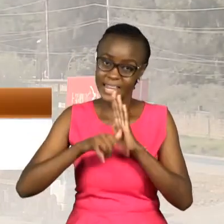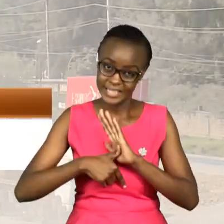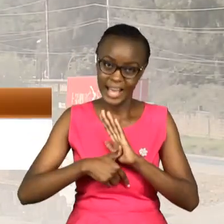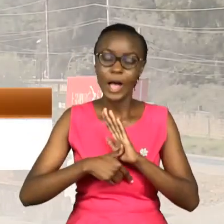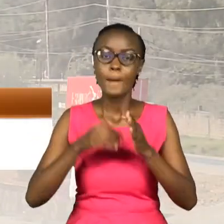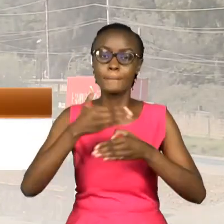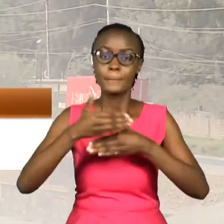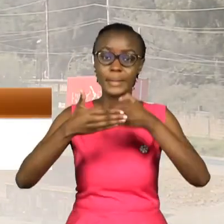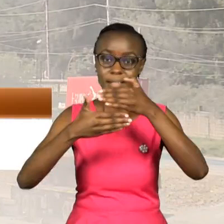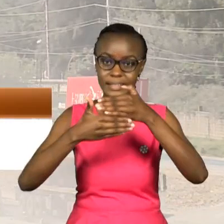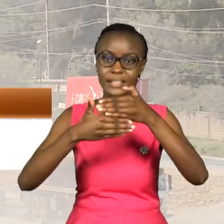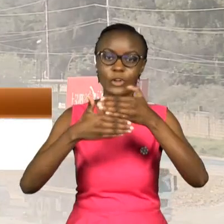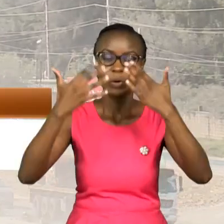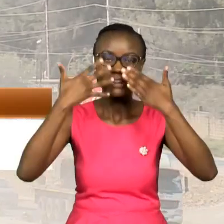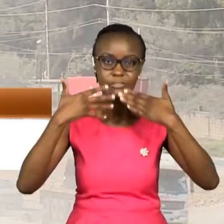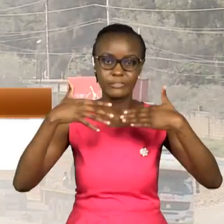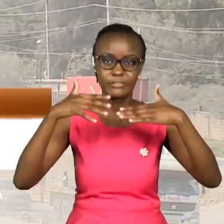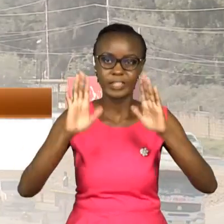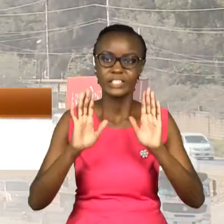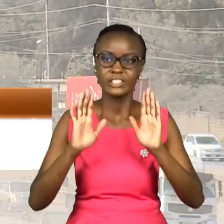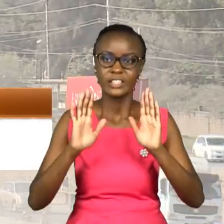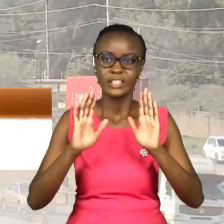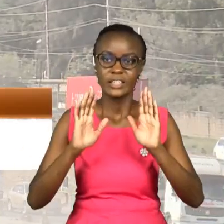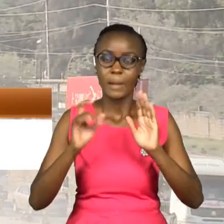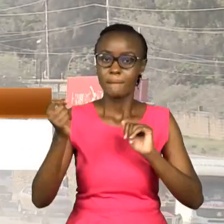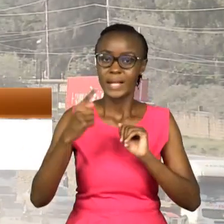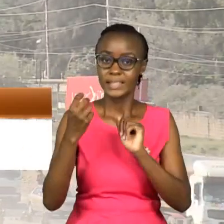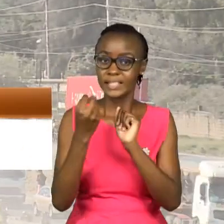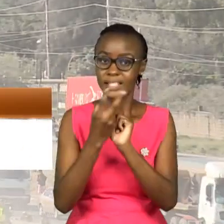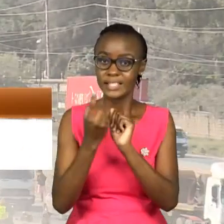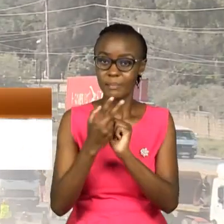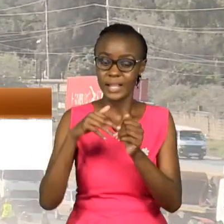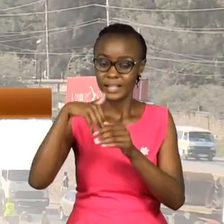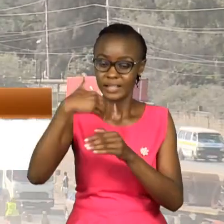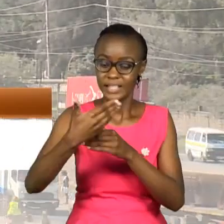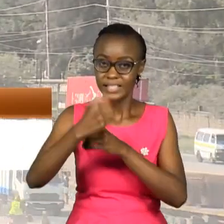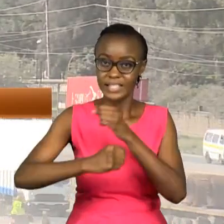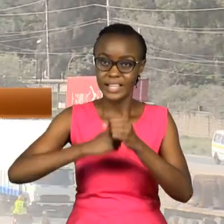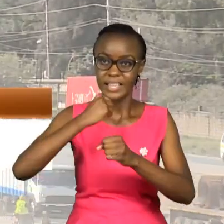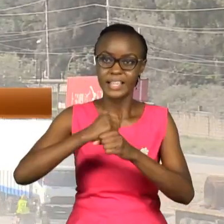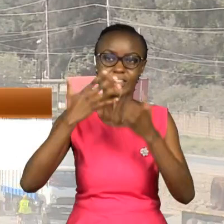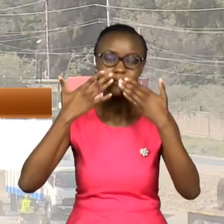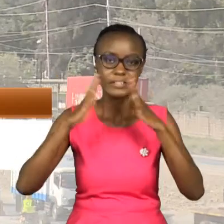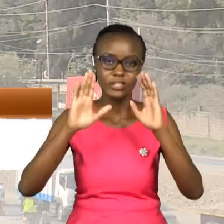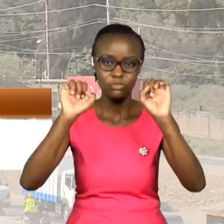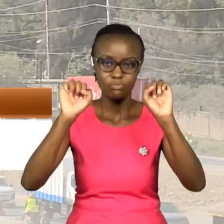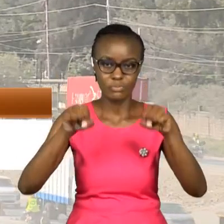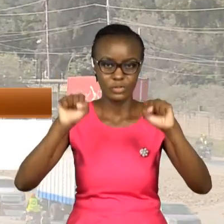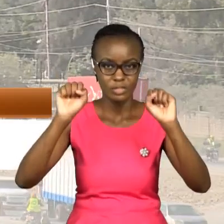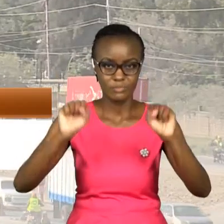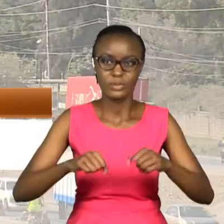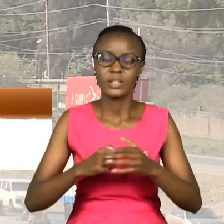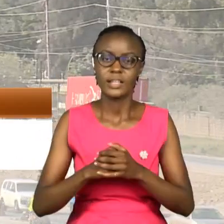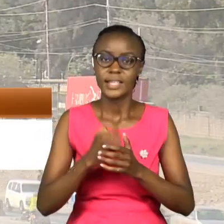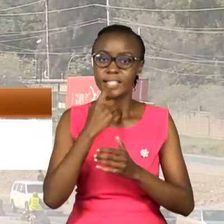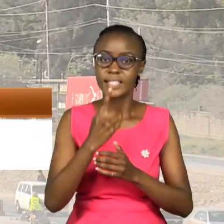wa barabara hii itaweza kukamilika mwishoni mwa mwezi Desemba mwaka ujao kama ilivyonakiliwa awali na